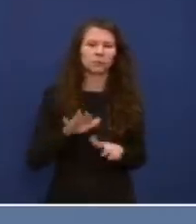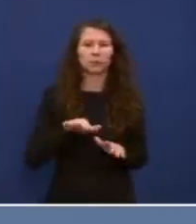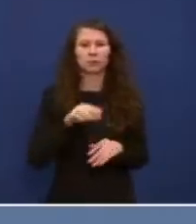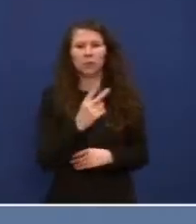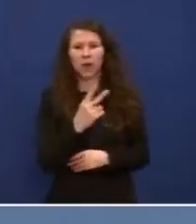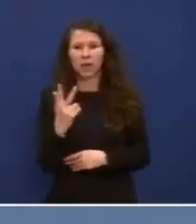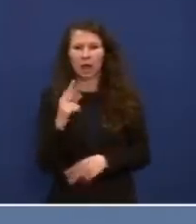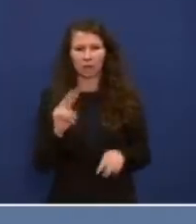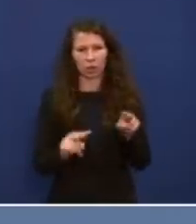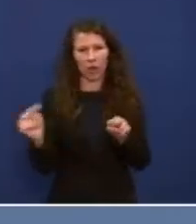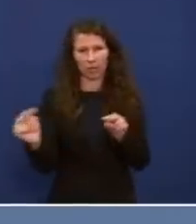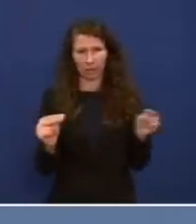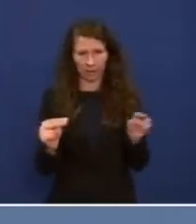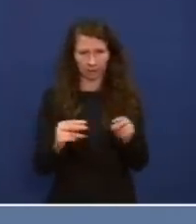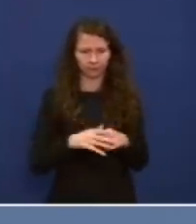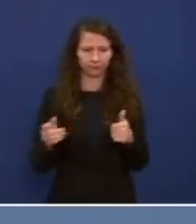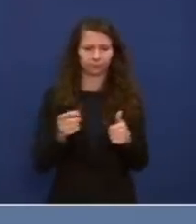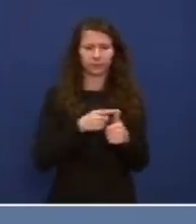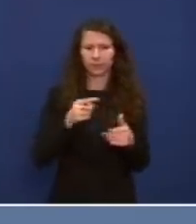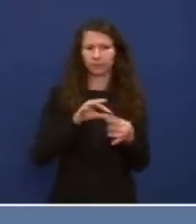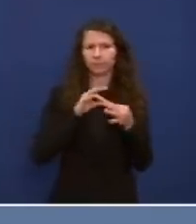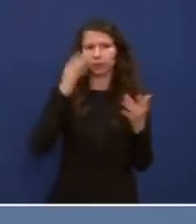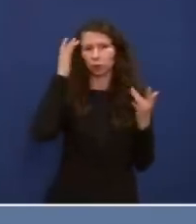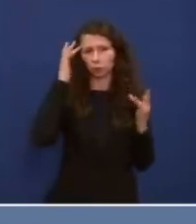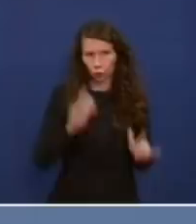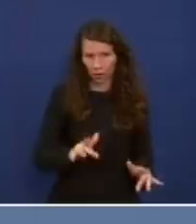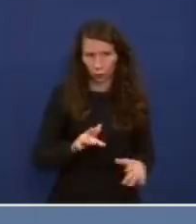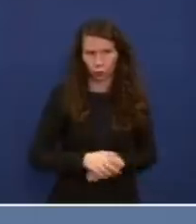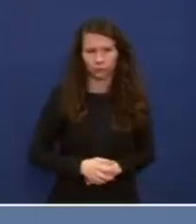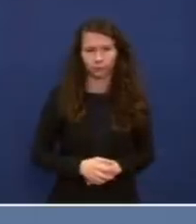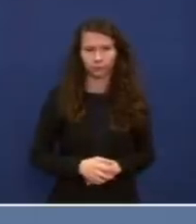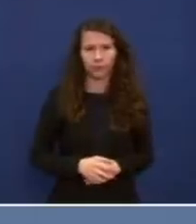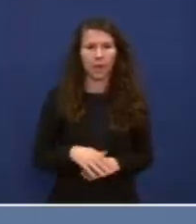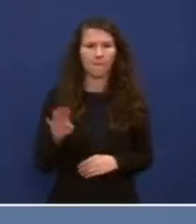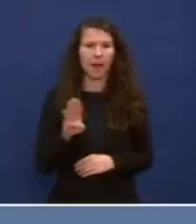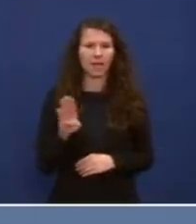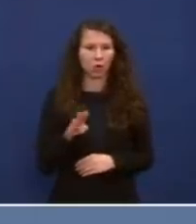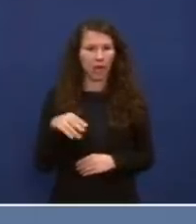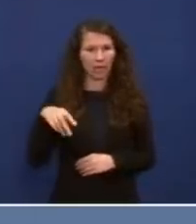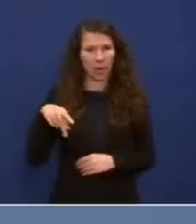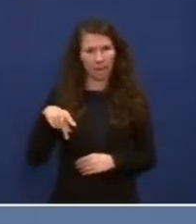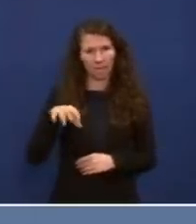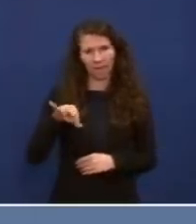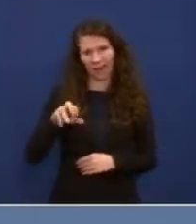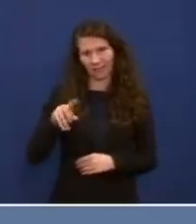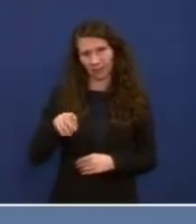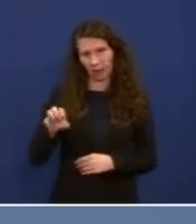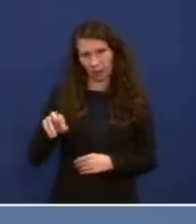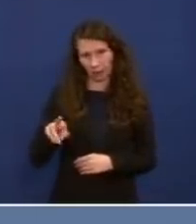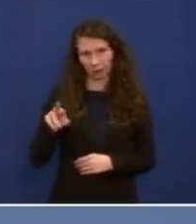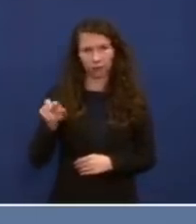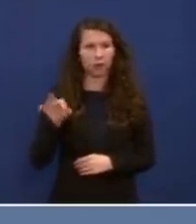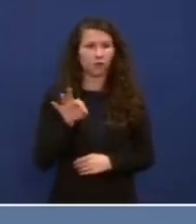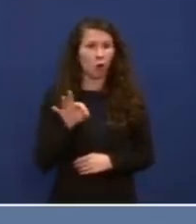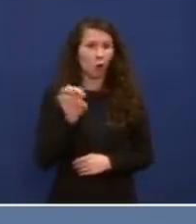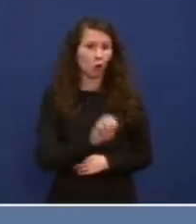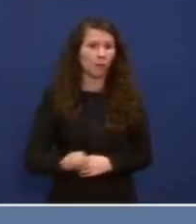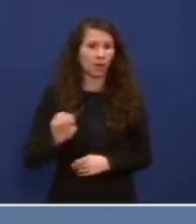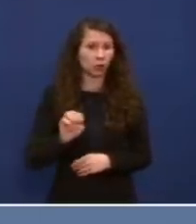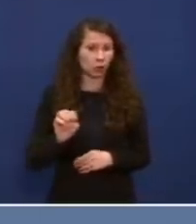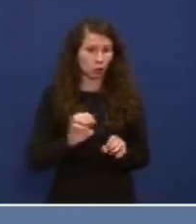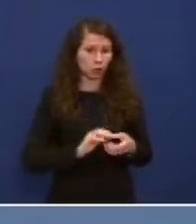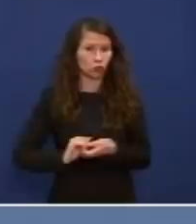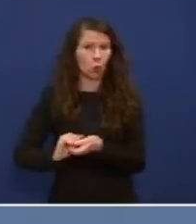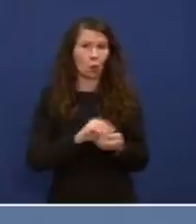drei verschiedene Aspekte. Das erste ist die Frage der Zulassung. Und BioNTech Pfizer haben für die Europäische Union eine